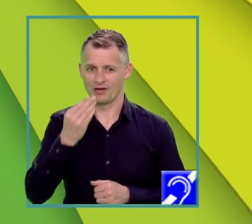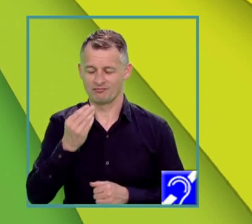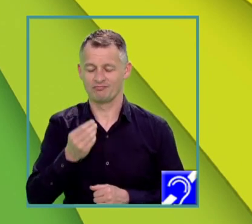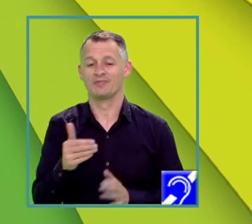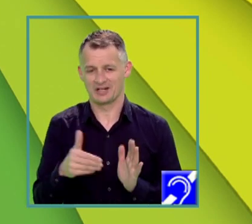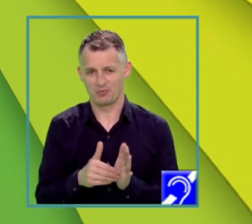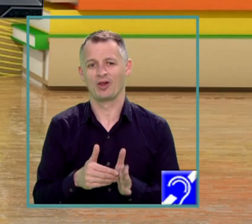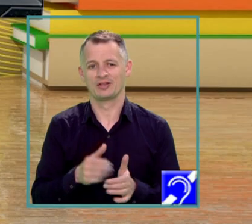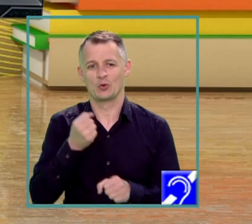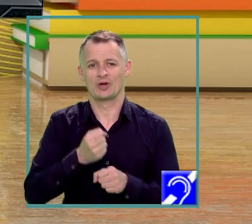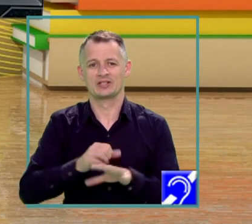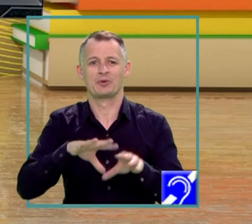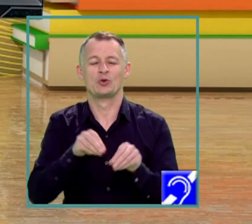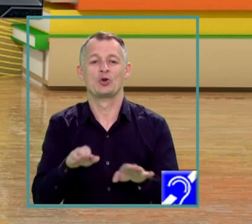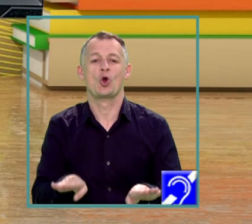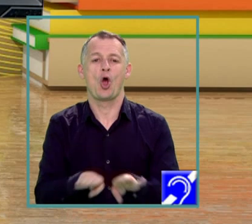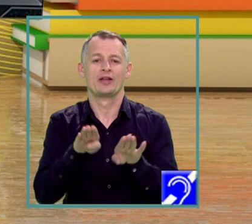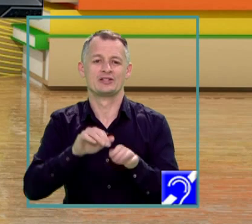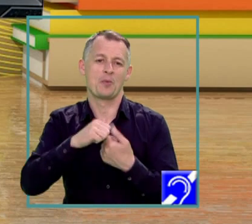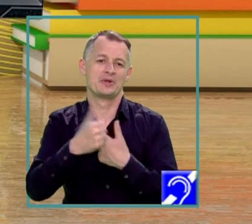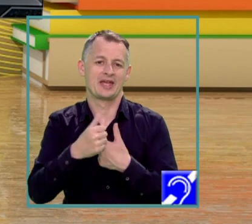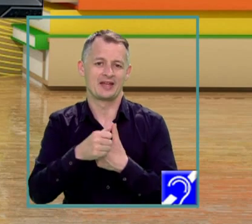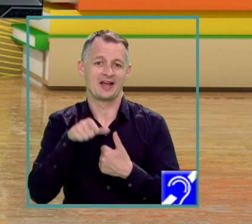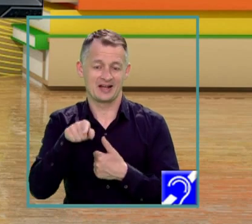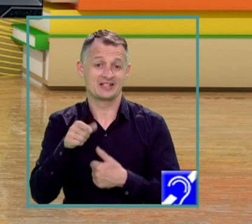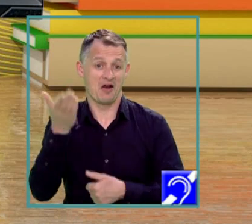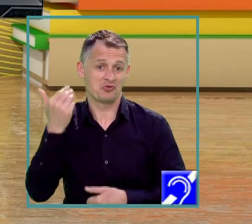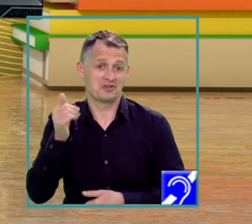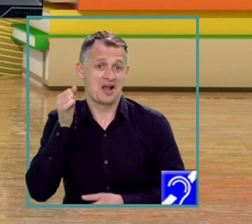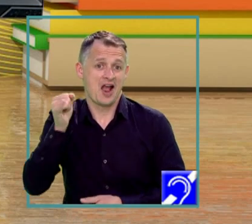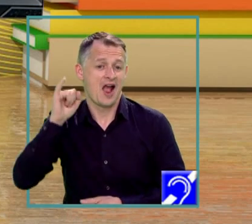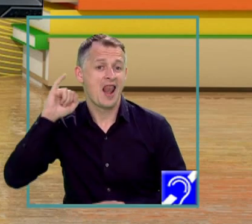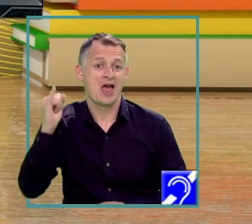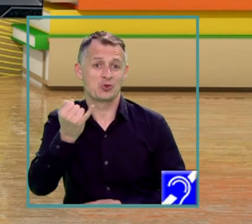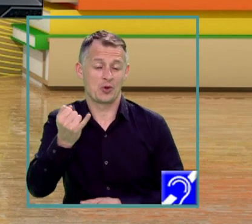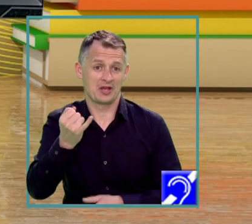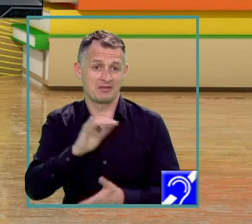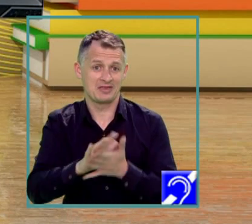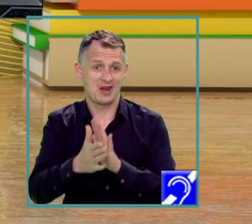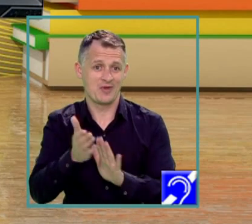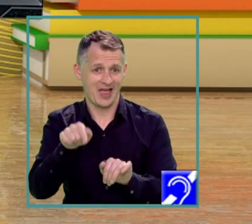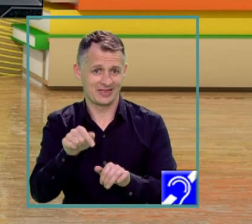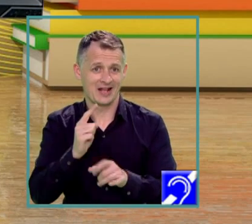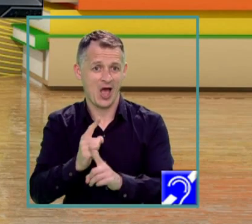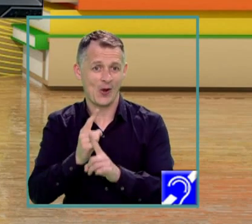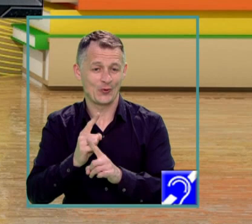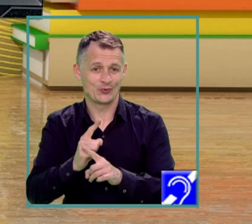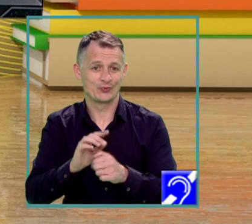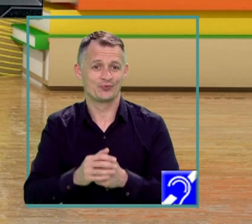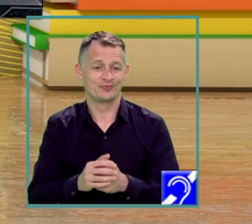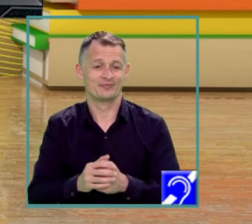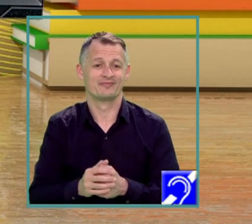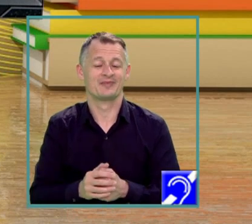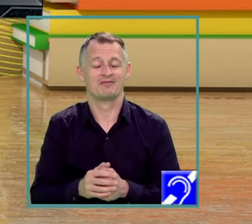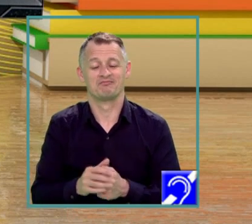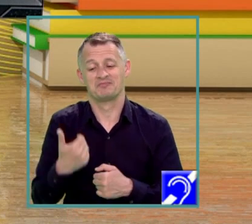altcineva este de ajutor aceasta a fost călătoria noastră dragilor și vă doresc să umblat prin